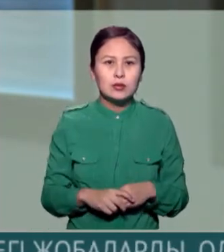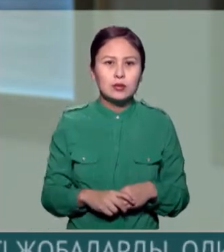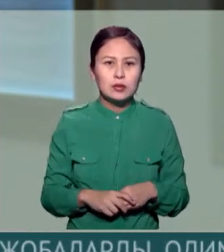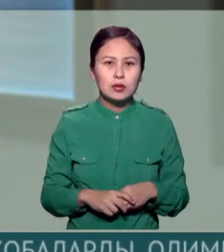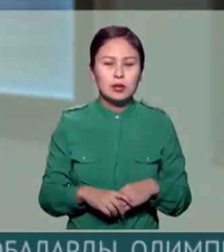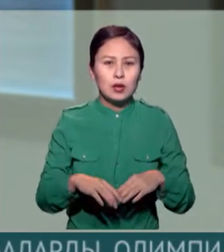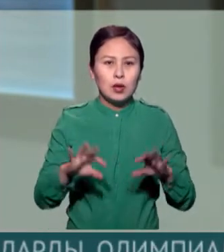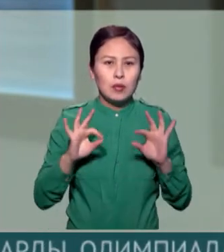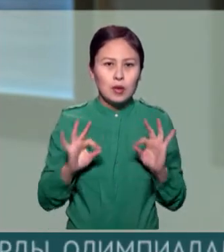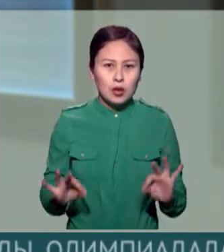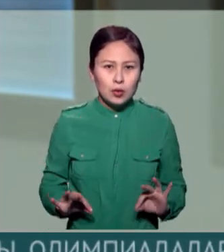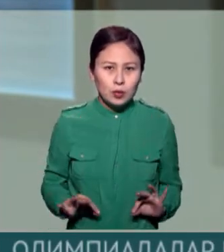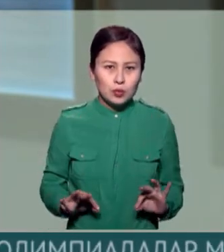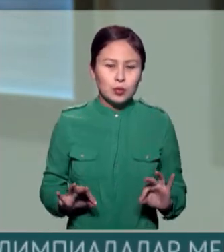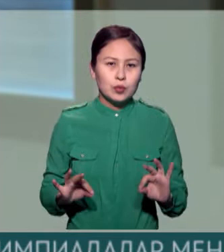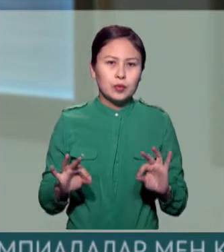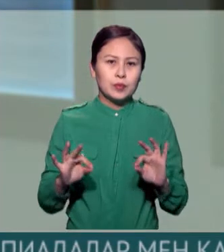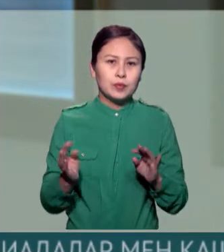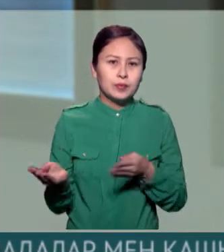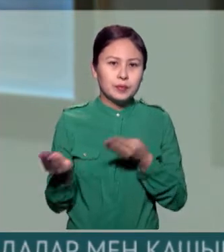Орган прокуратурасымен ұсыныс енгізілді.